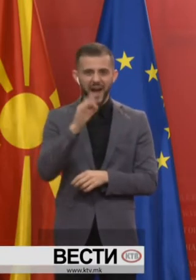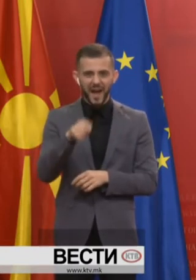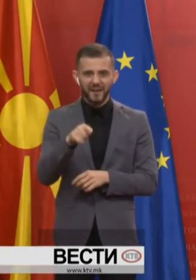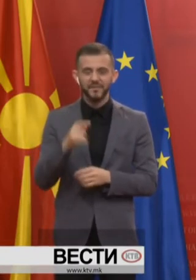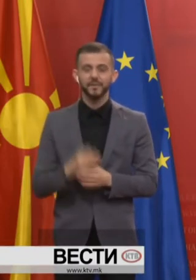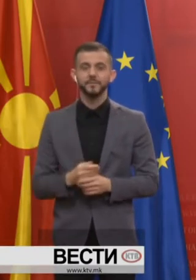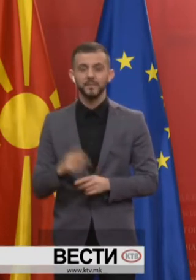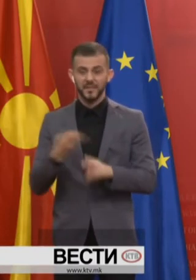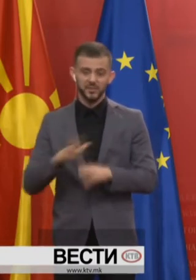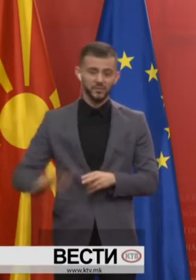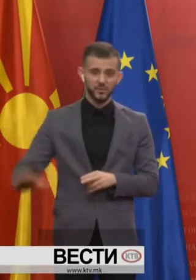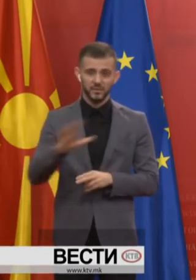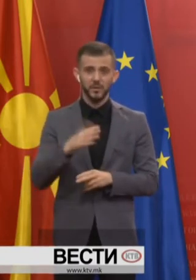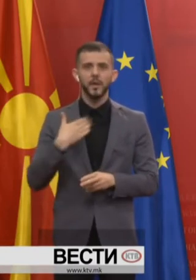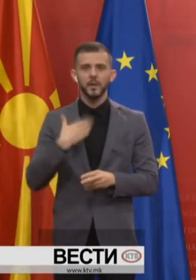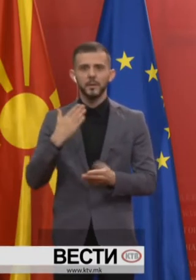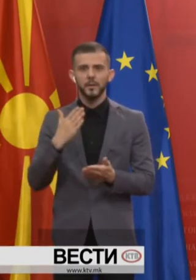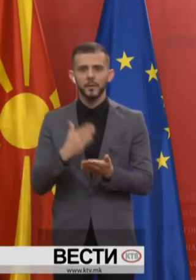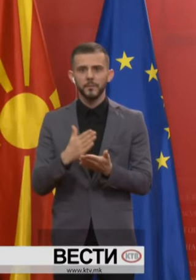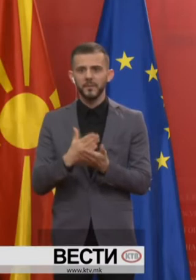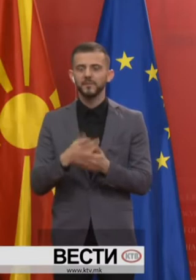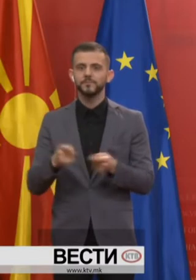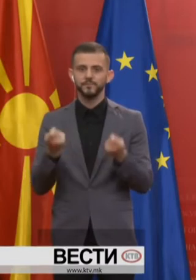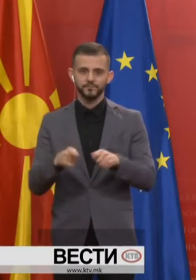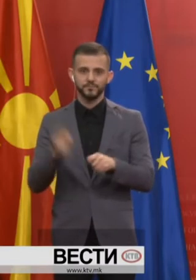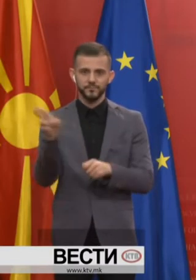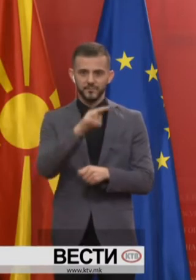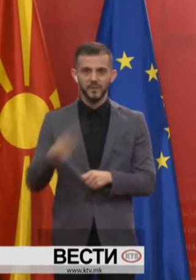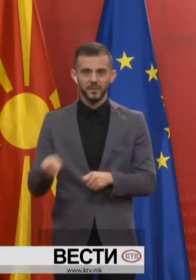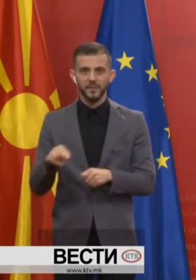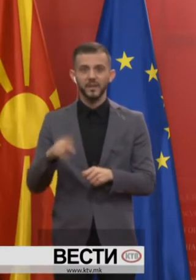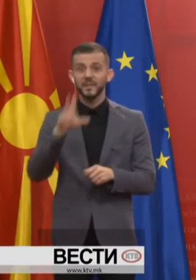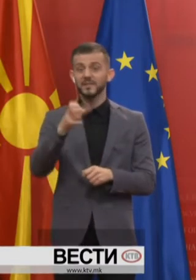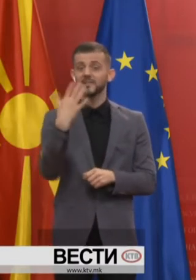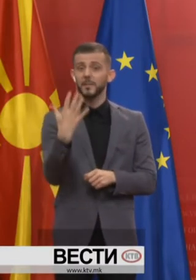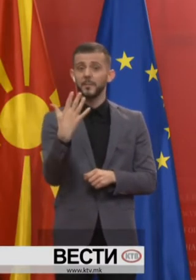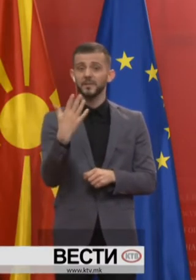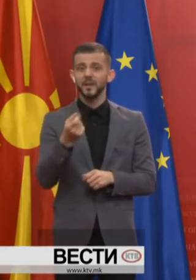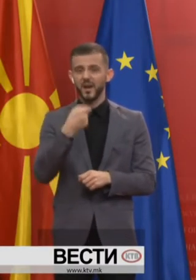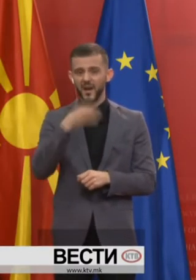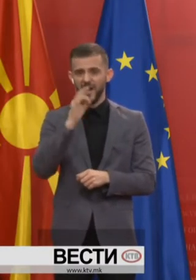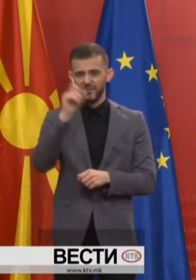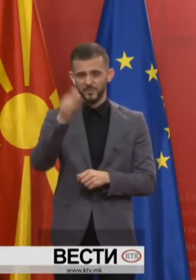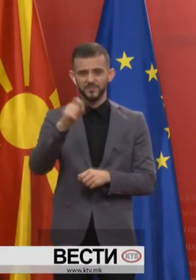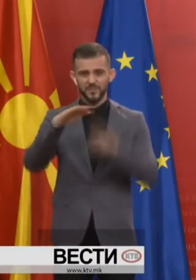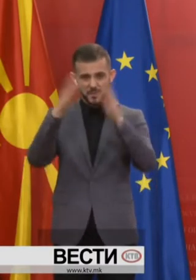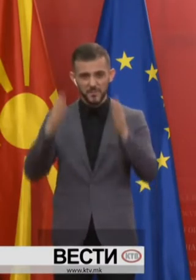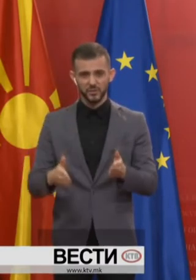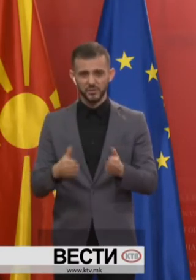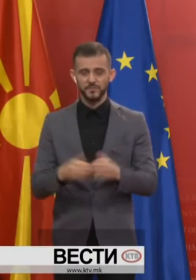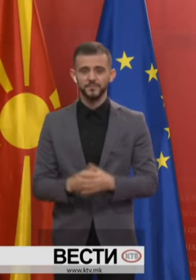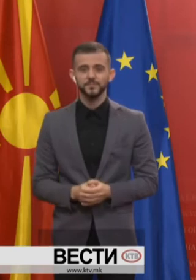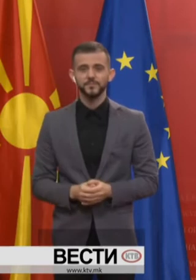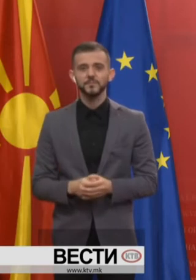држава, при што е извршено запечатување на повеќе од 350 кафемати.